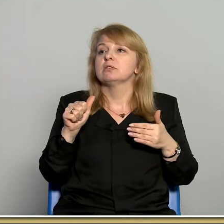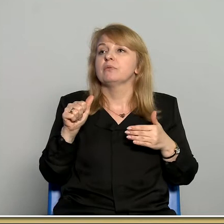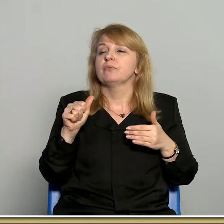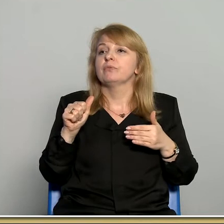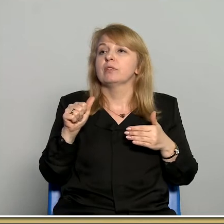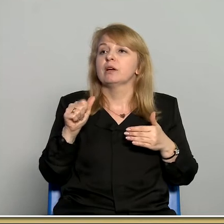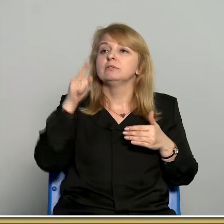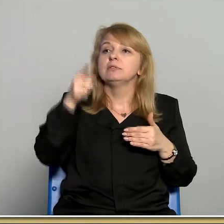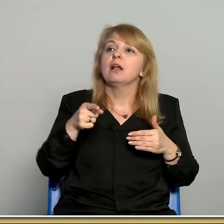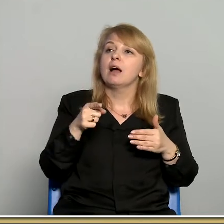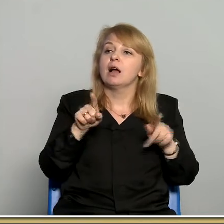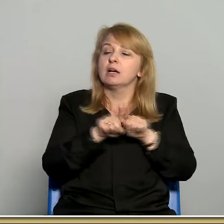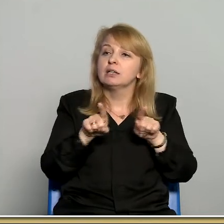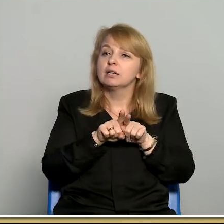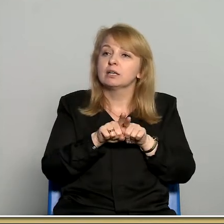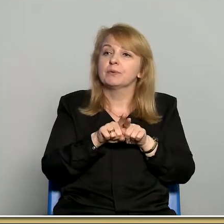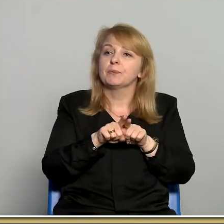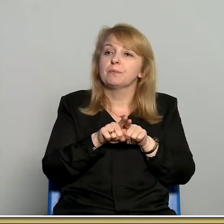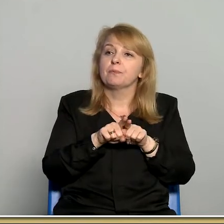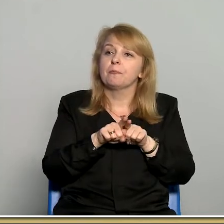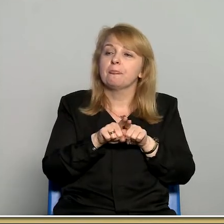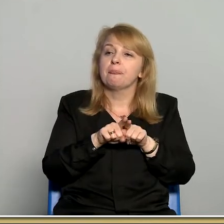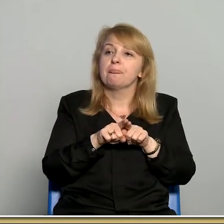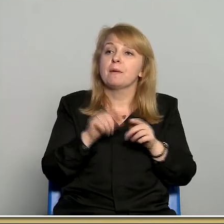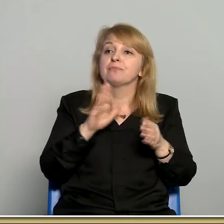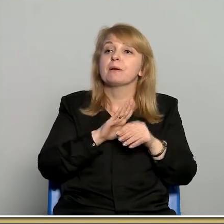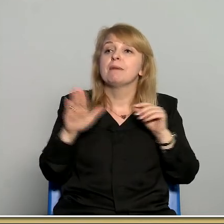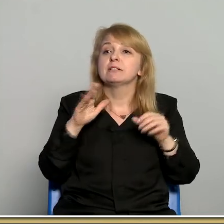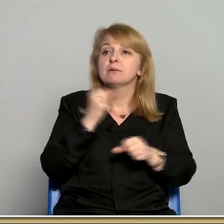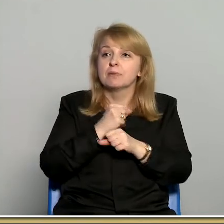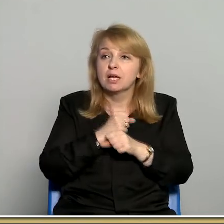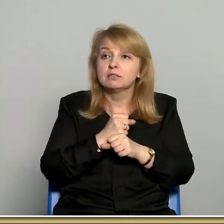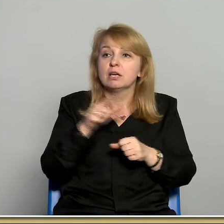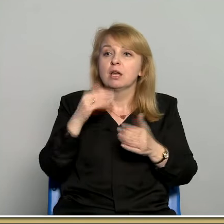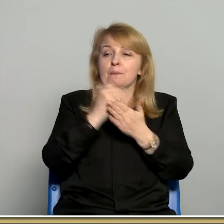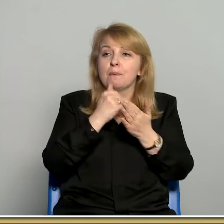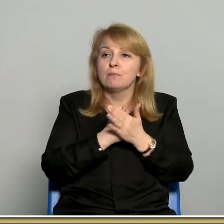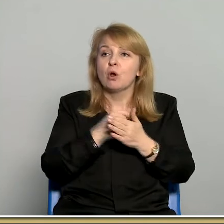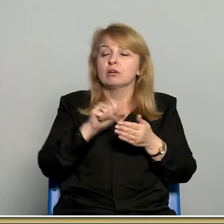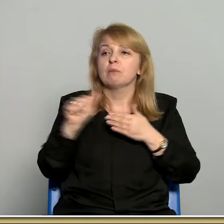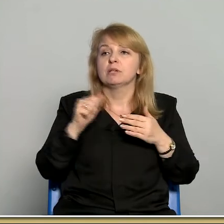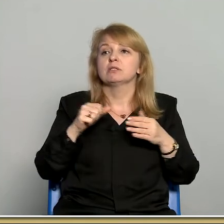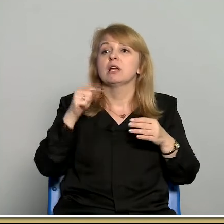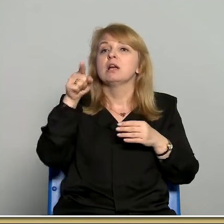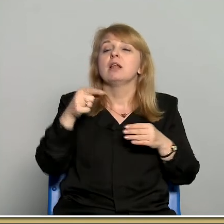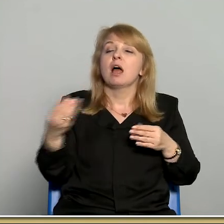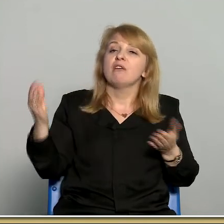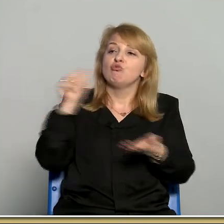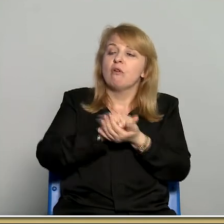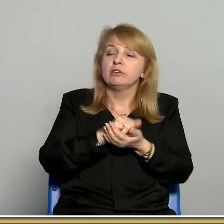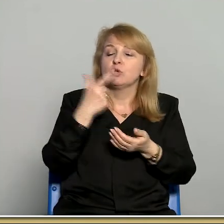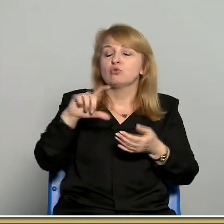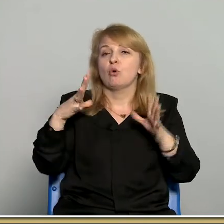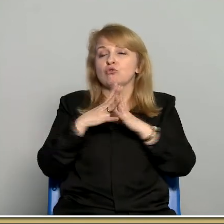Dla tychże bezrobotnych w programie zadedukowana jest kwota dofinansowania 110